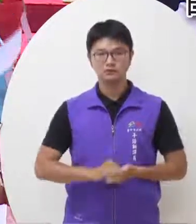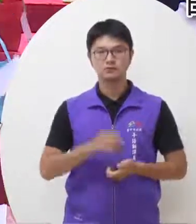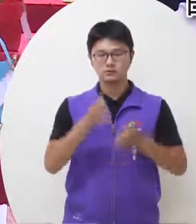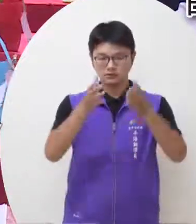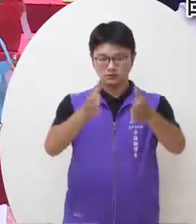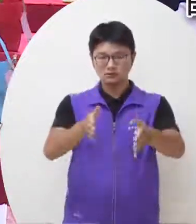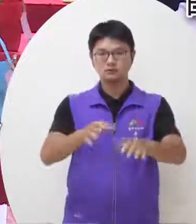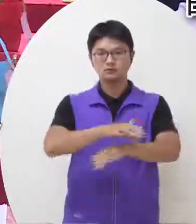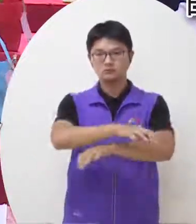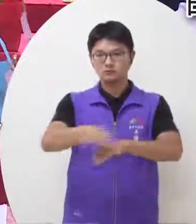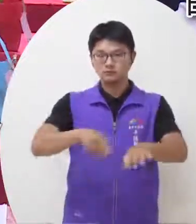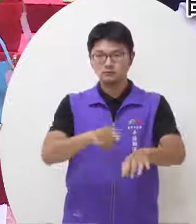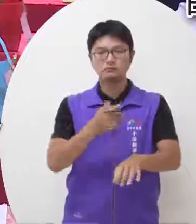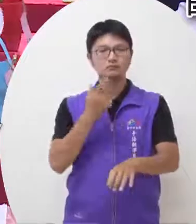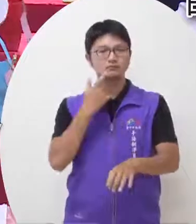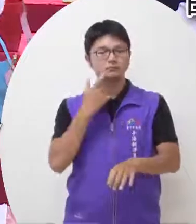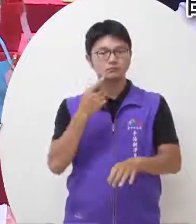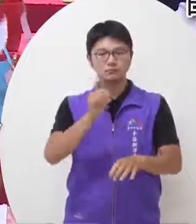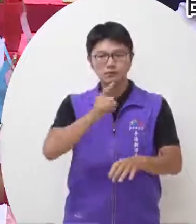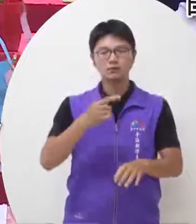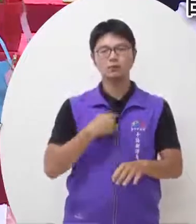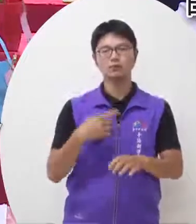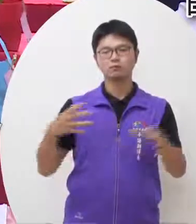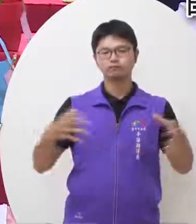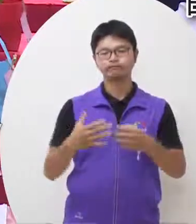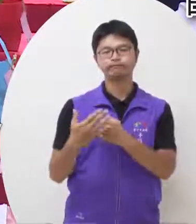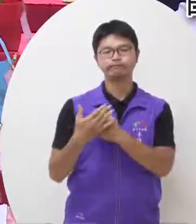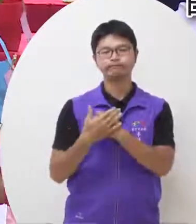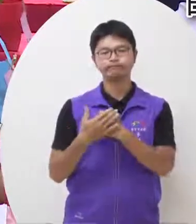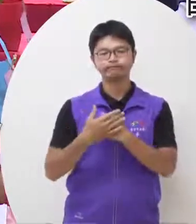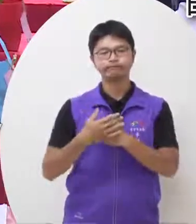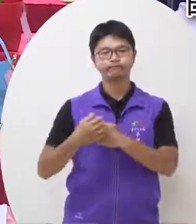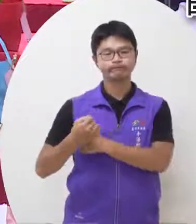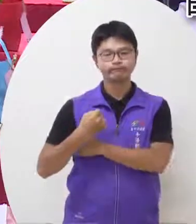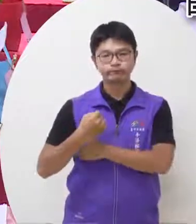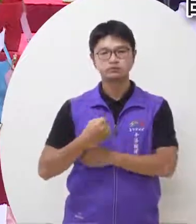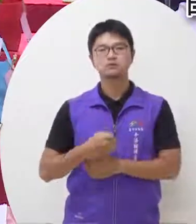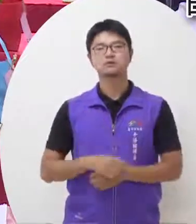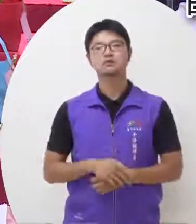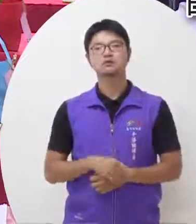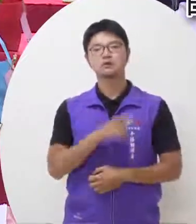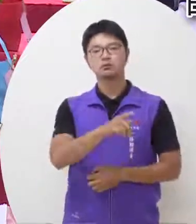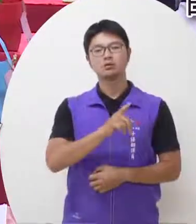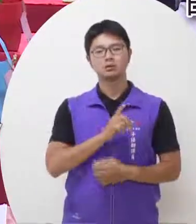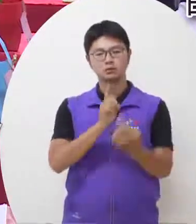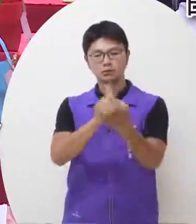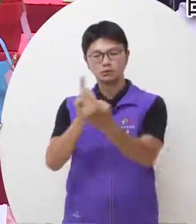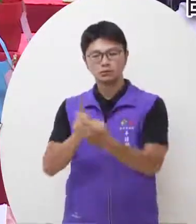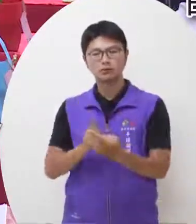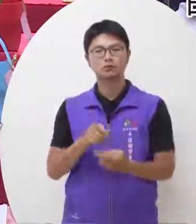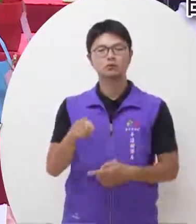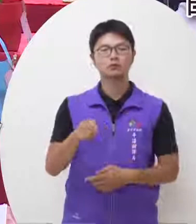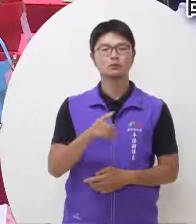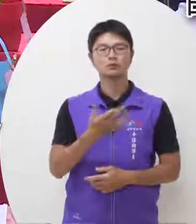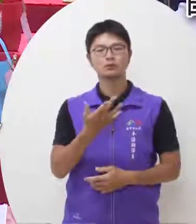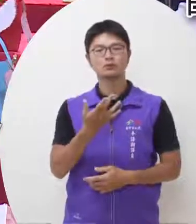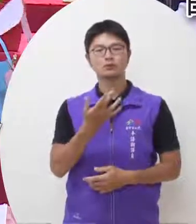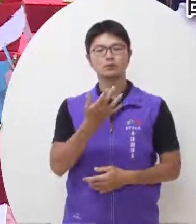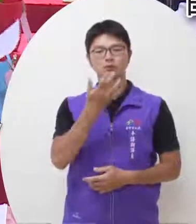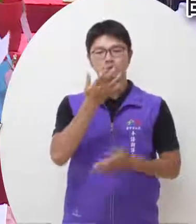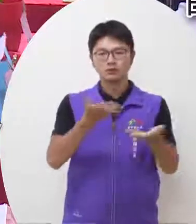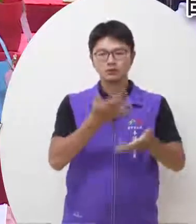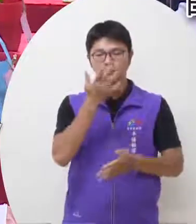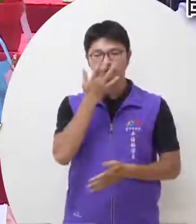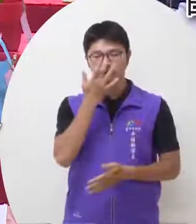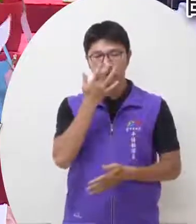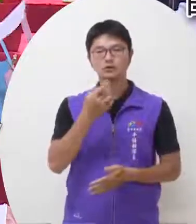也能帮我们去守护那但是呢它也不能够不食人间烟火所以这个部分我们会充分掌握那